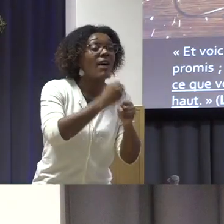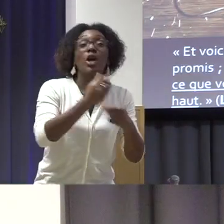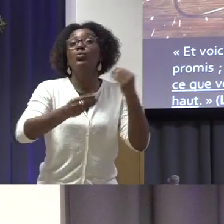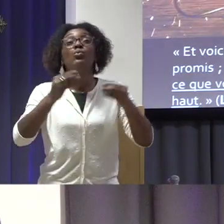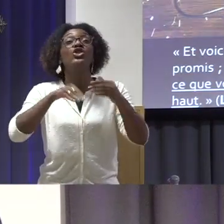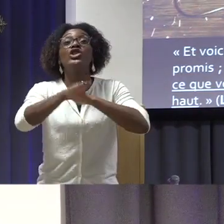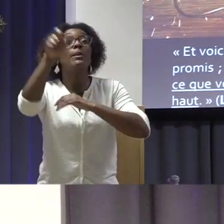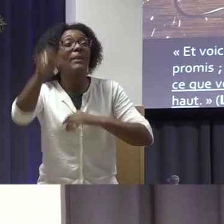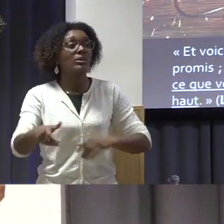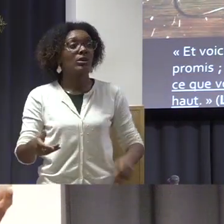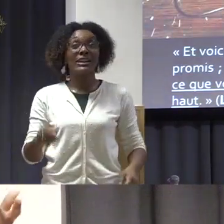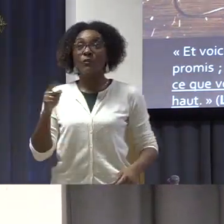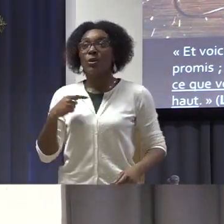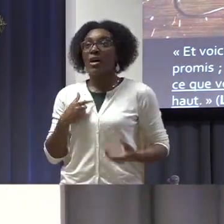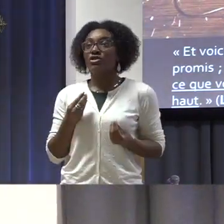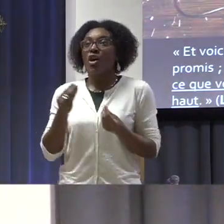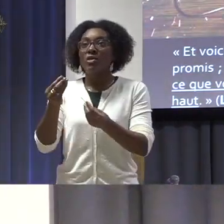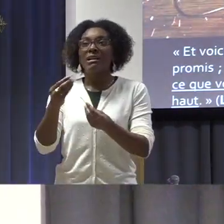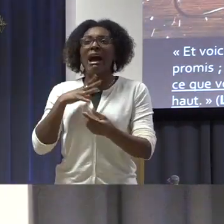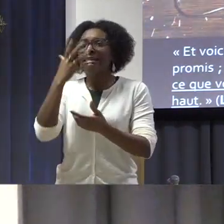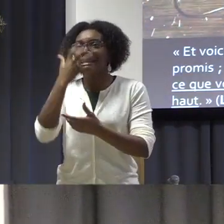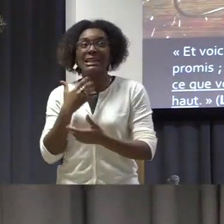qui n'avaient pas de vie faut qu'ils aient la vie